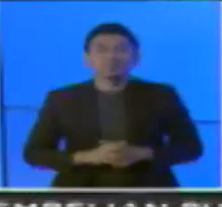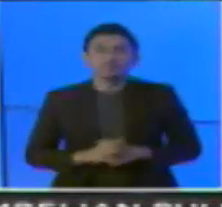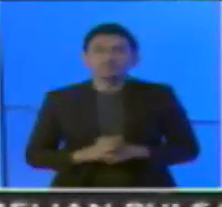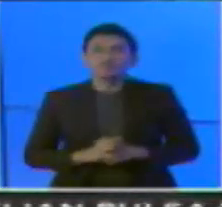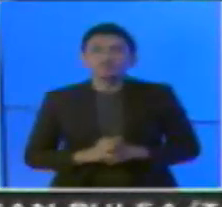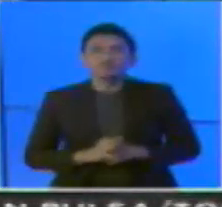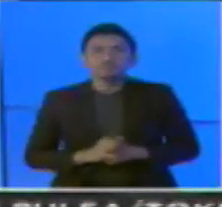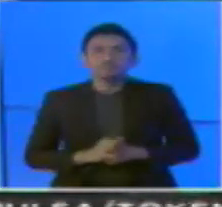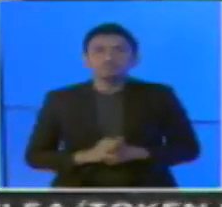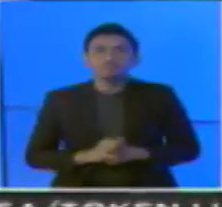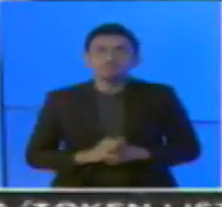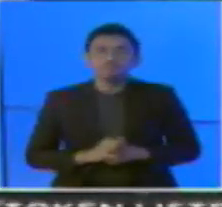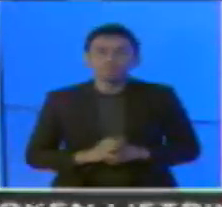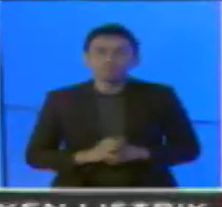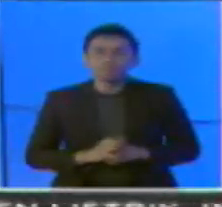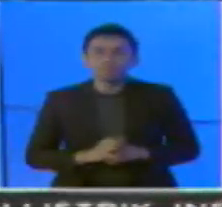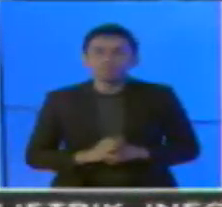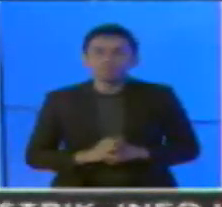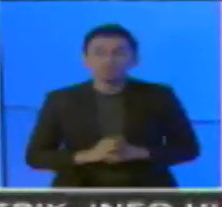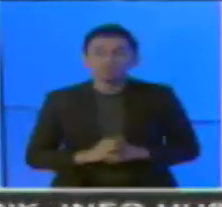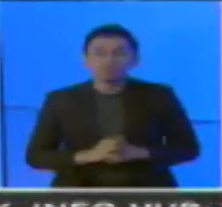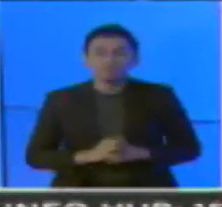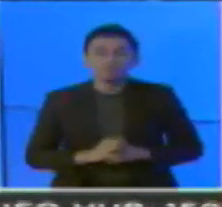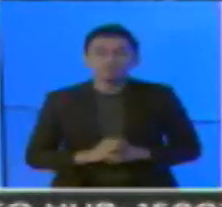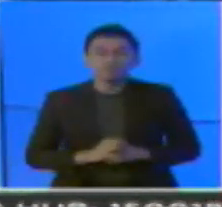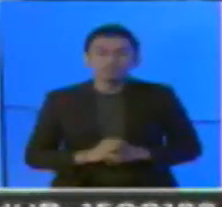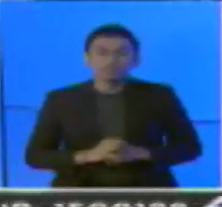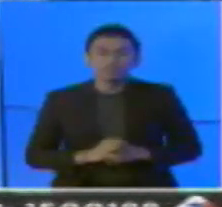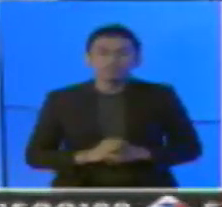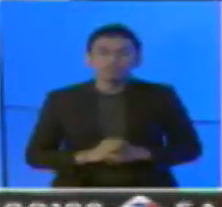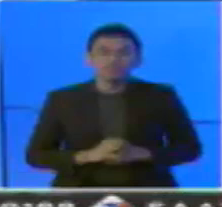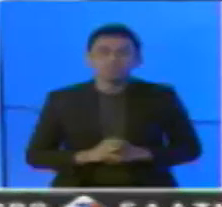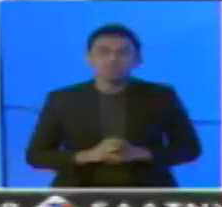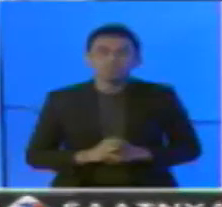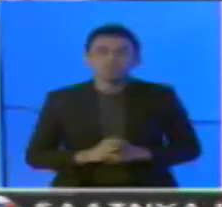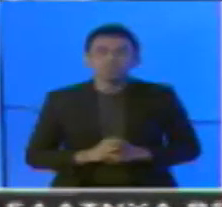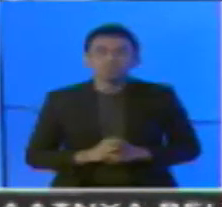Dari Ponorogo dan Gresik, Jawa Timur, tim liputan iNews melaporkan.